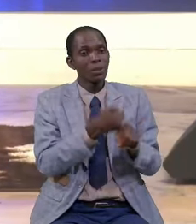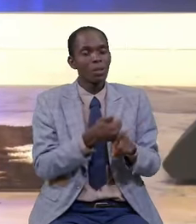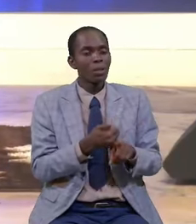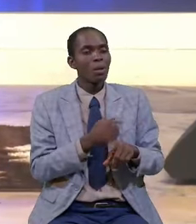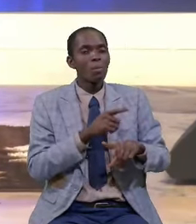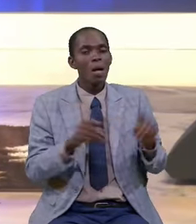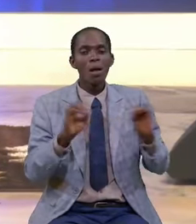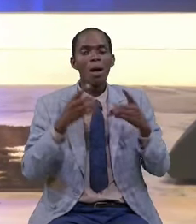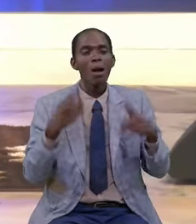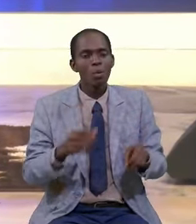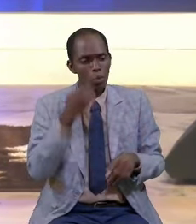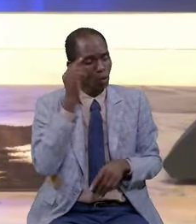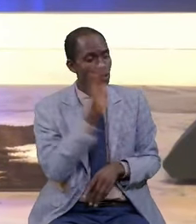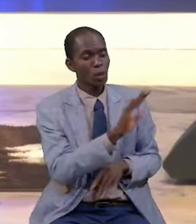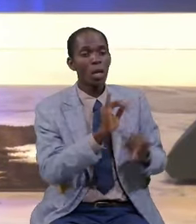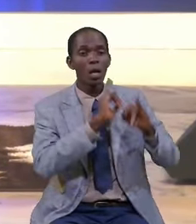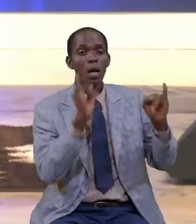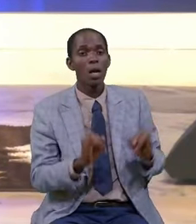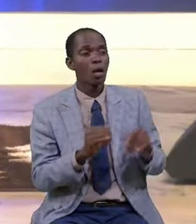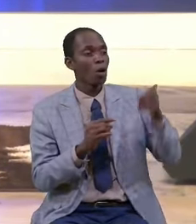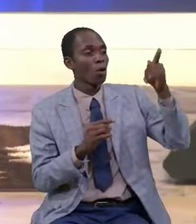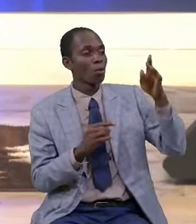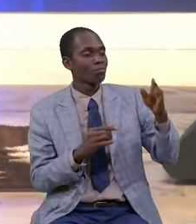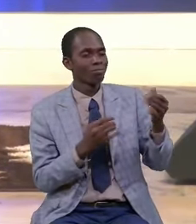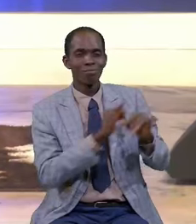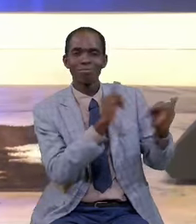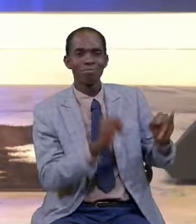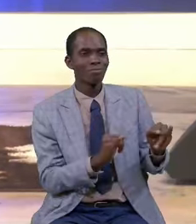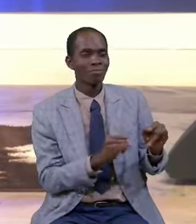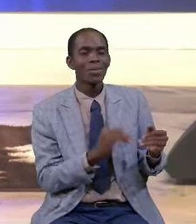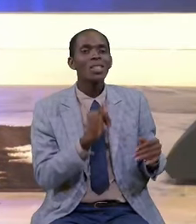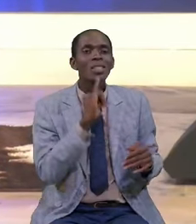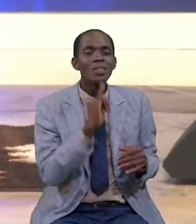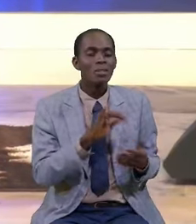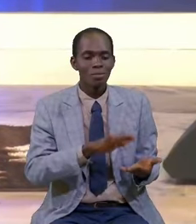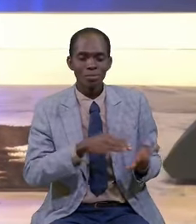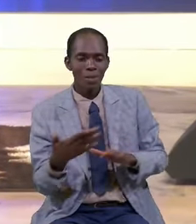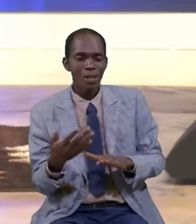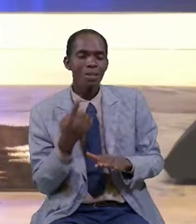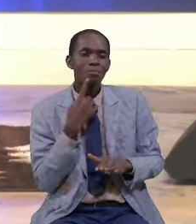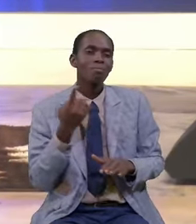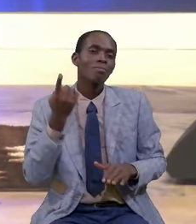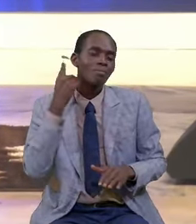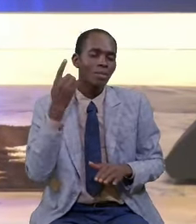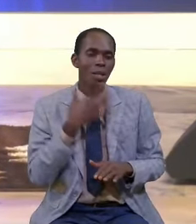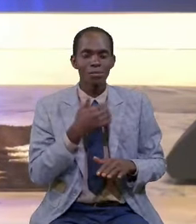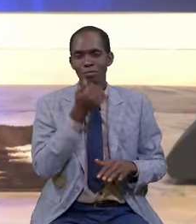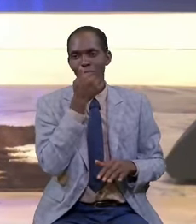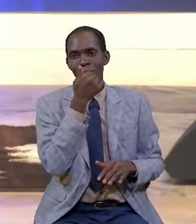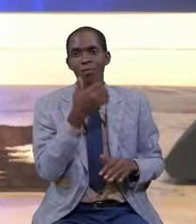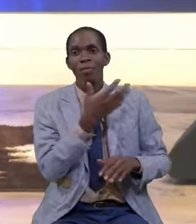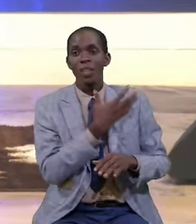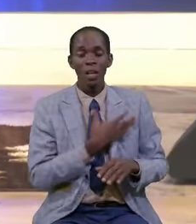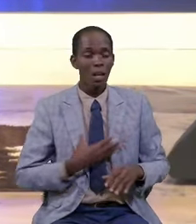dieux morts, muets, sous-muets, et il n'y a rien qui se soit produit, il n'y a rien qui s'était produit.